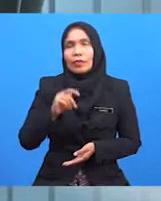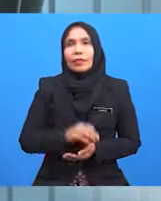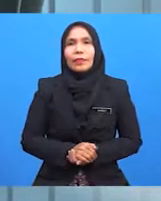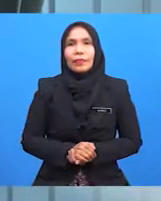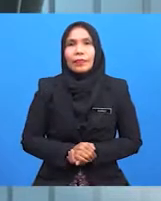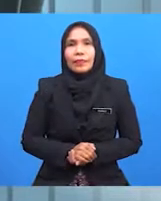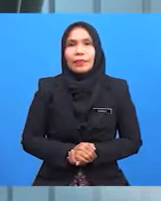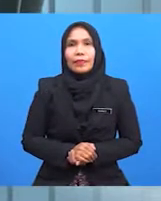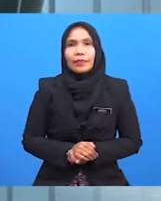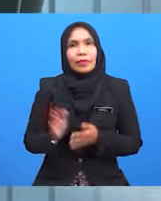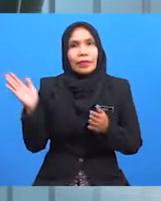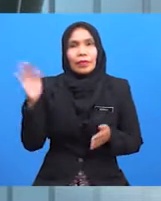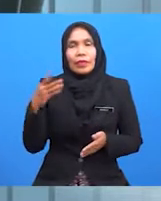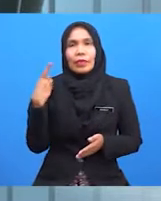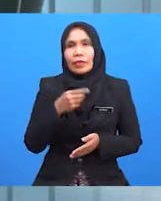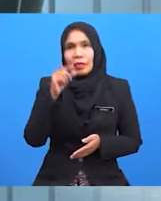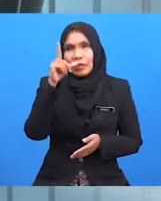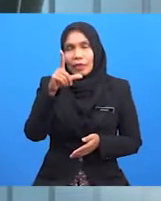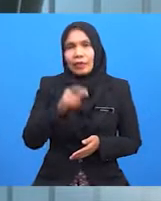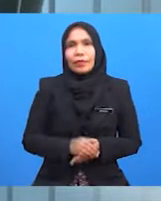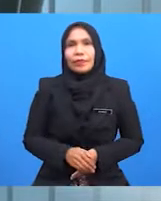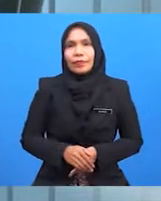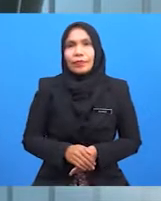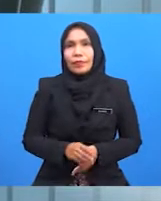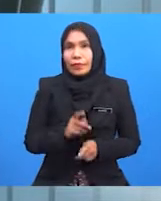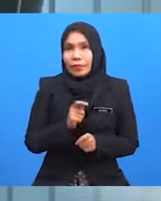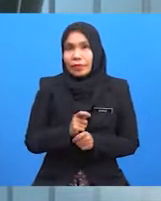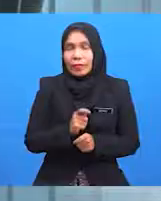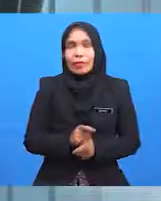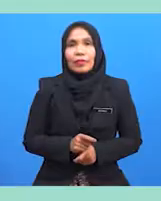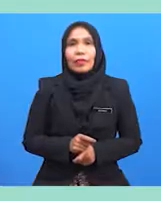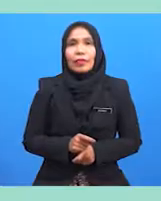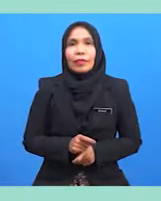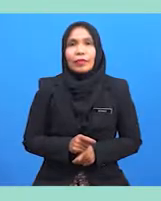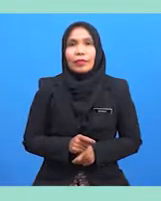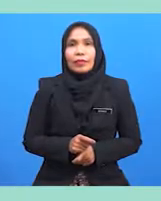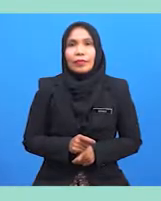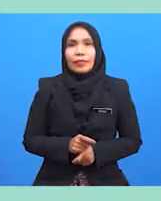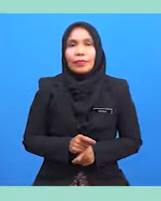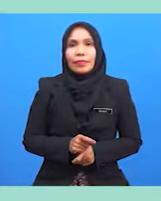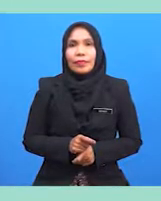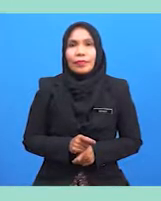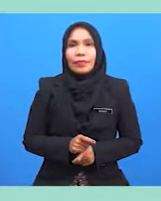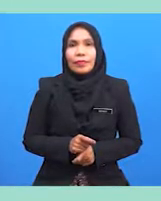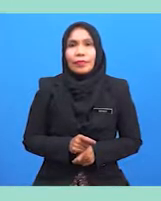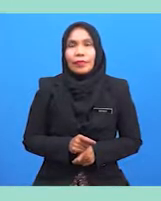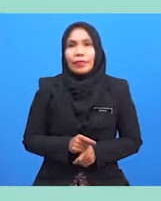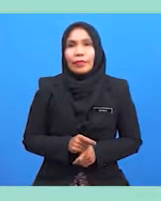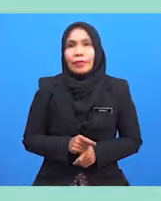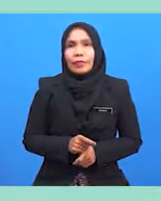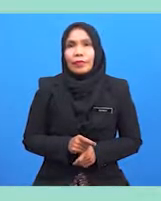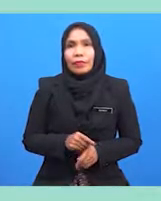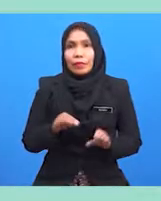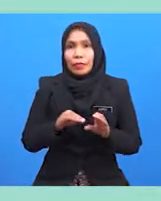Seterusnya, marilah kita lihat fungsi Bank Pusat sebagai jurubank kepada Bank